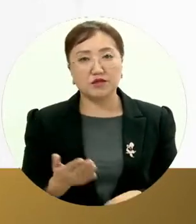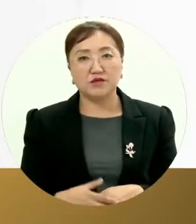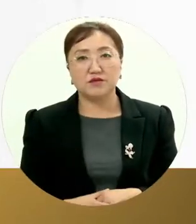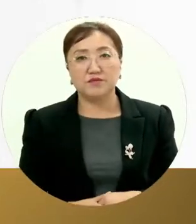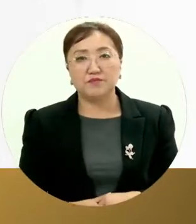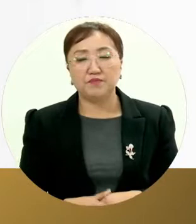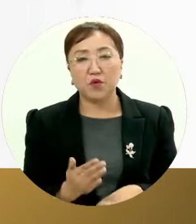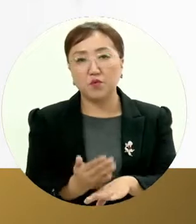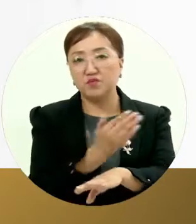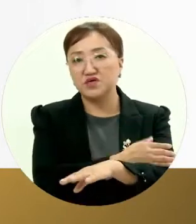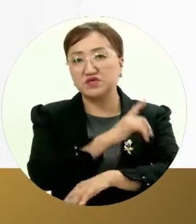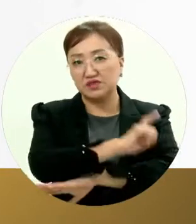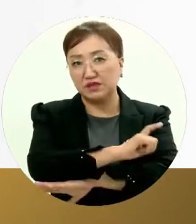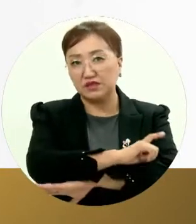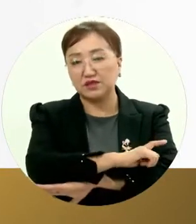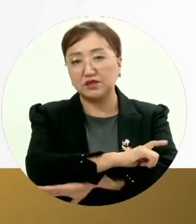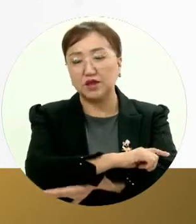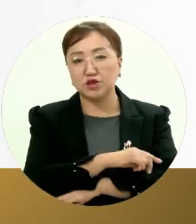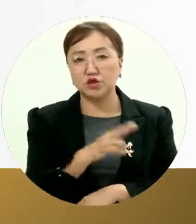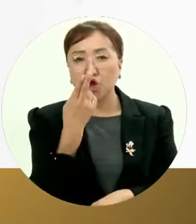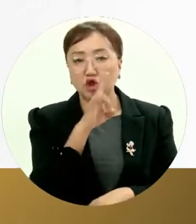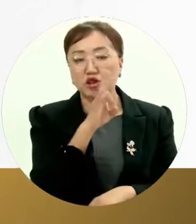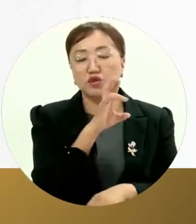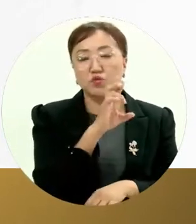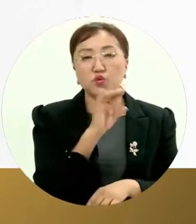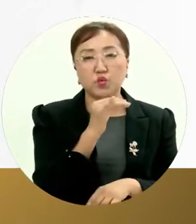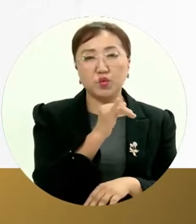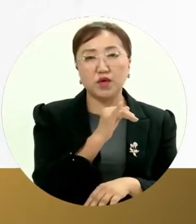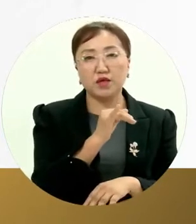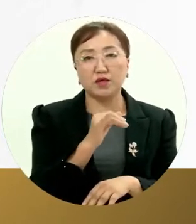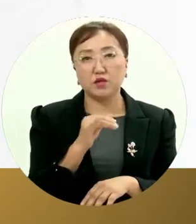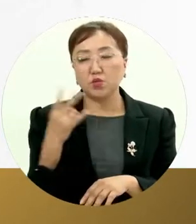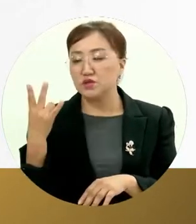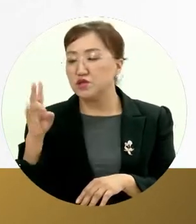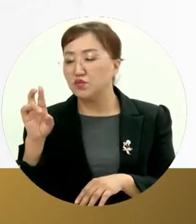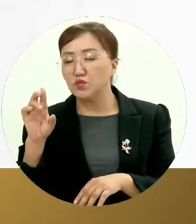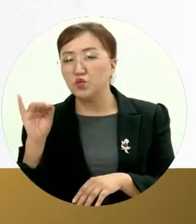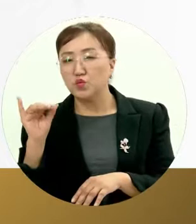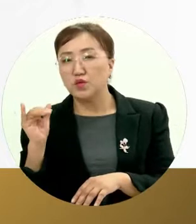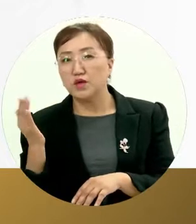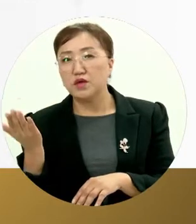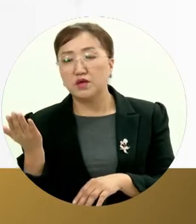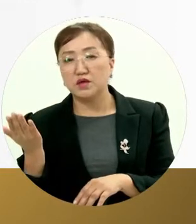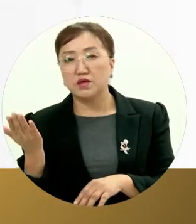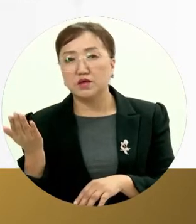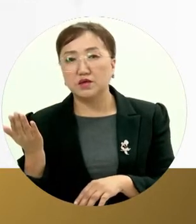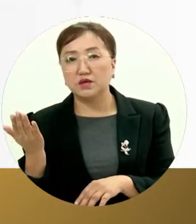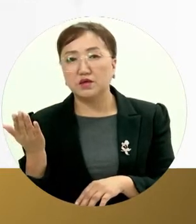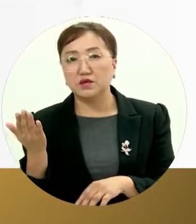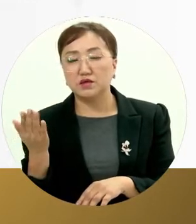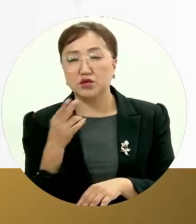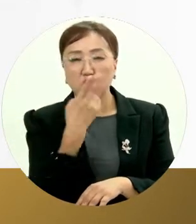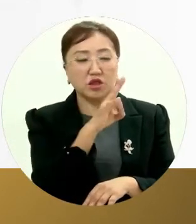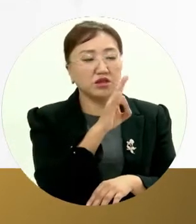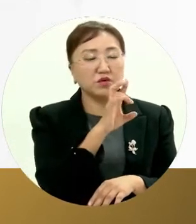баттгалыг явуулъя. Өмнөх хичээл дээр болохоор бид нэр дотоодын нэгд бүтээгдэхүүн гэж юу ядгөө, үндэсний нэгд бүтээгдэхүүн гэж юу байх